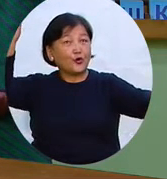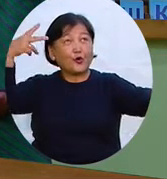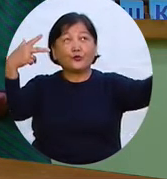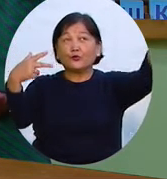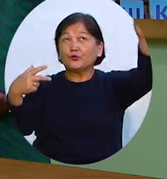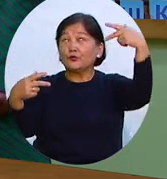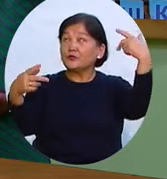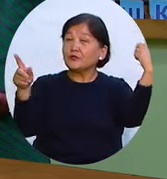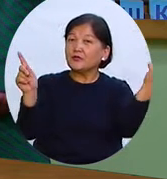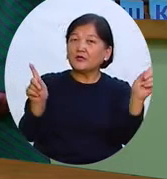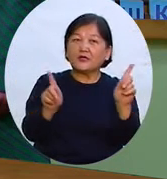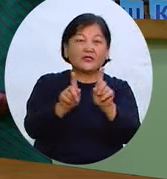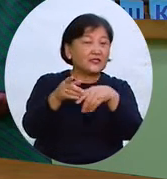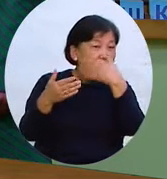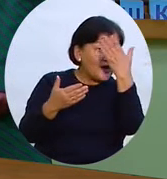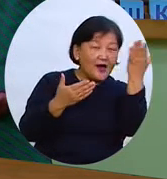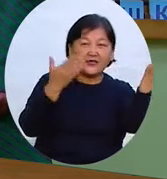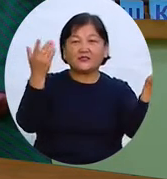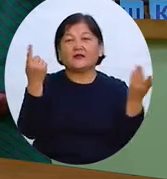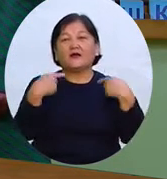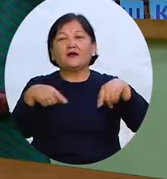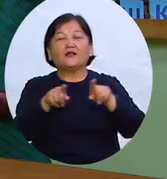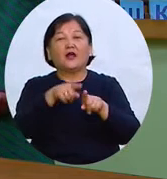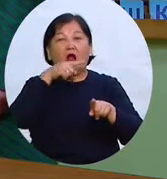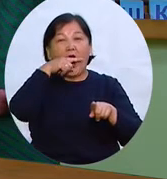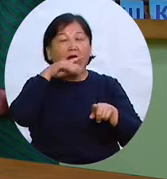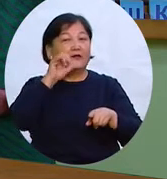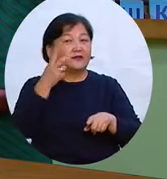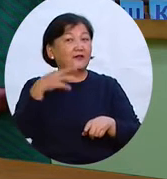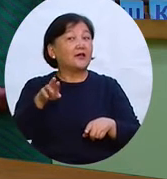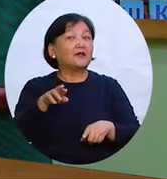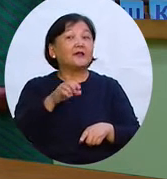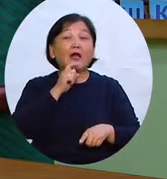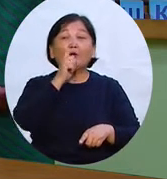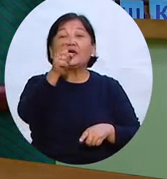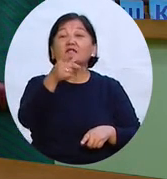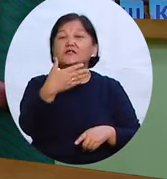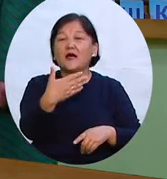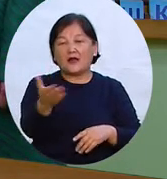шиг шүнийн талд адуу янцхан. За, хүүхдүүдээ